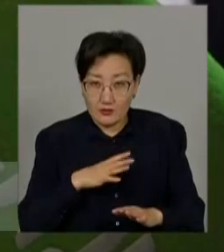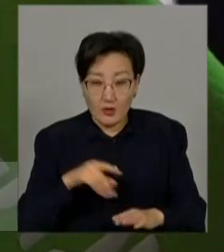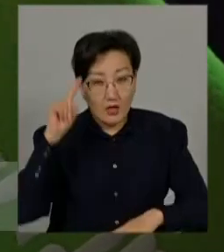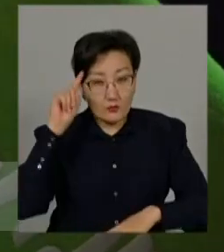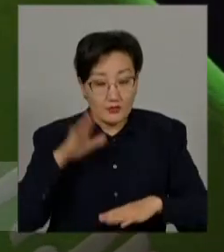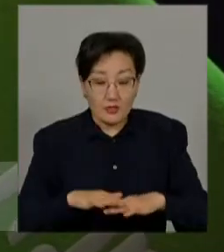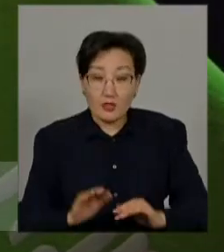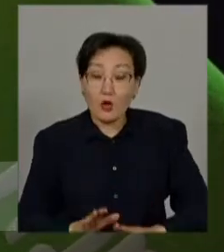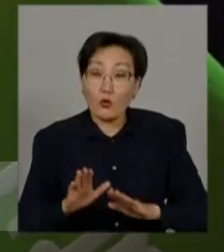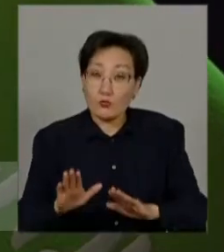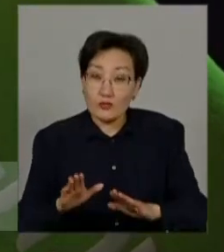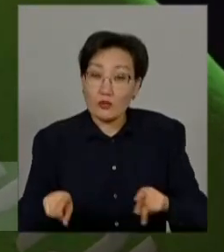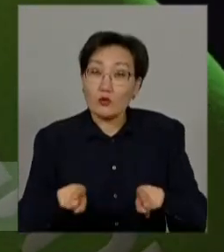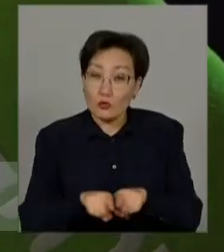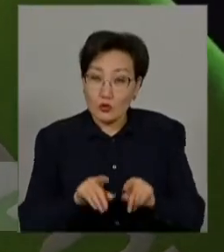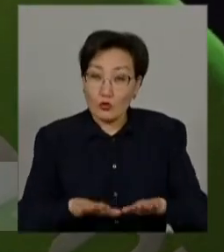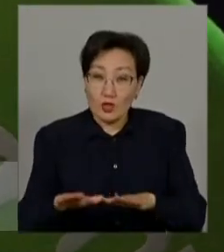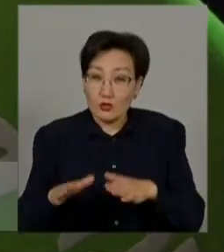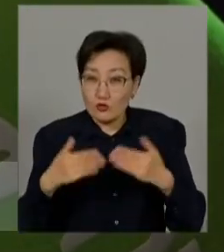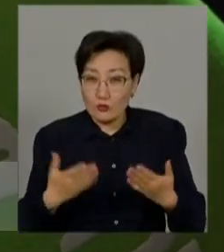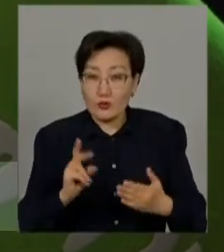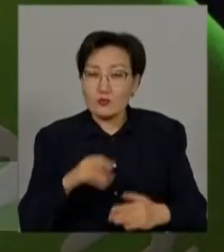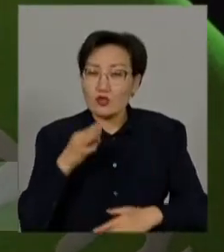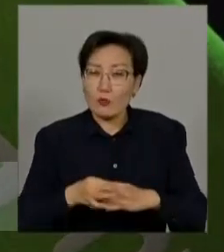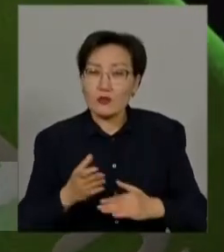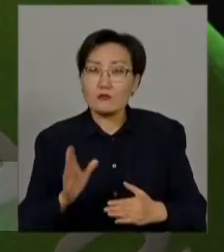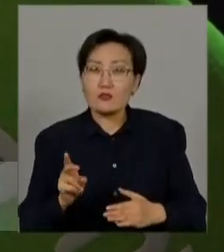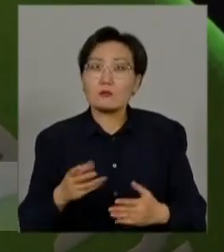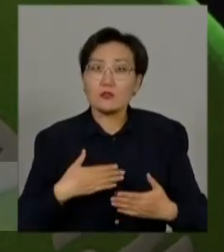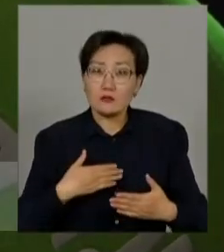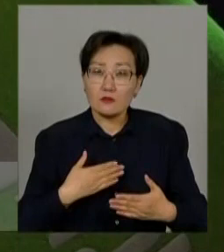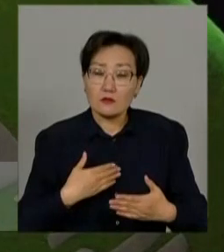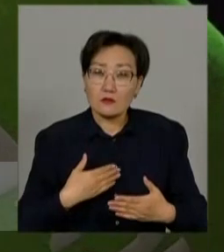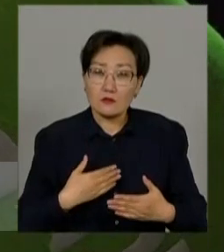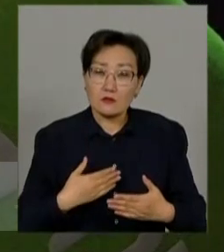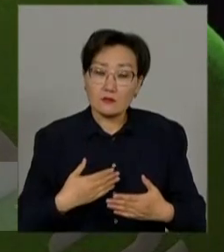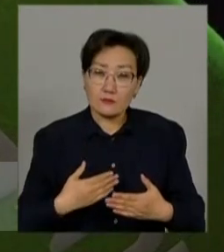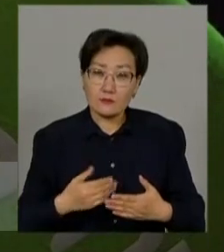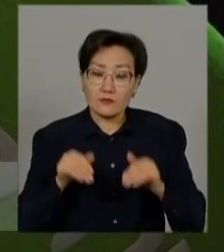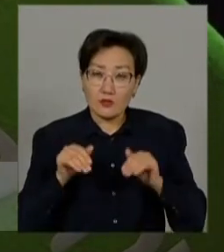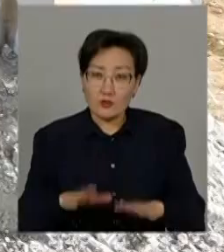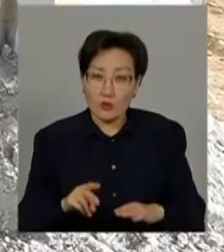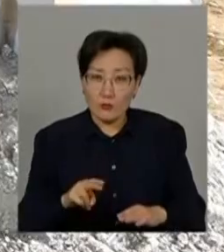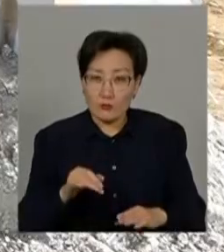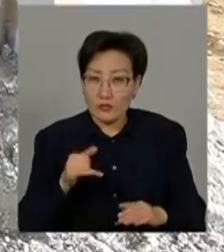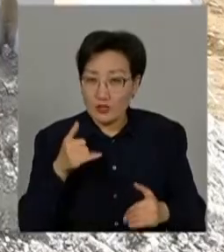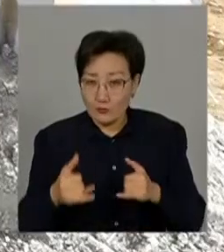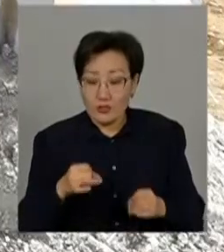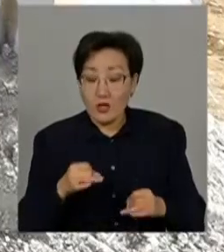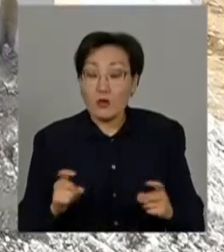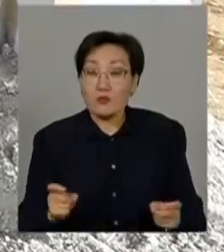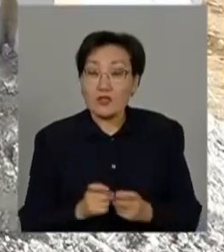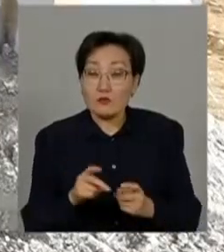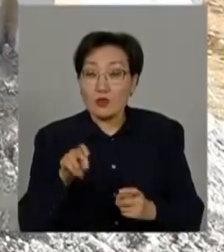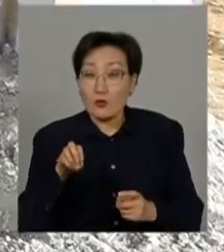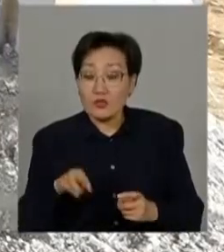Әкімде орынбасарлары да орнында жоқ. Кім жауап береді бізге? Көреміз қазір, ішім по телефону шас. Даудың басы